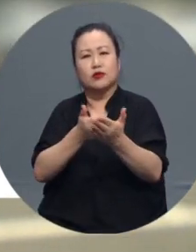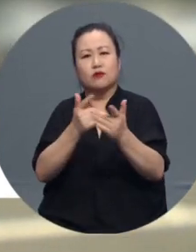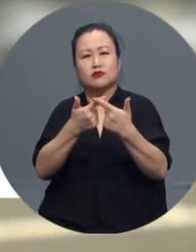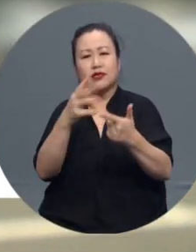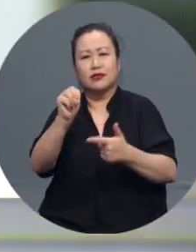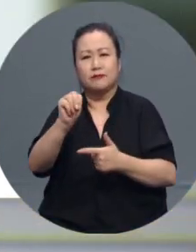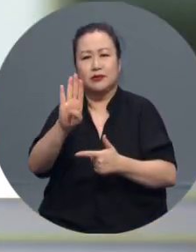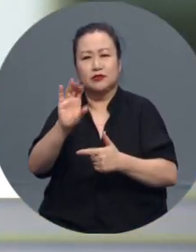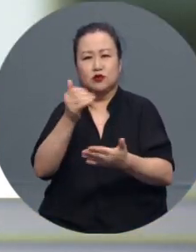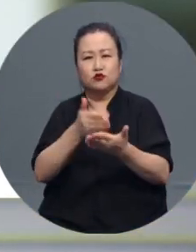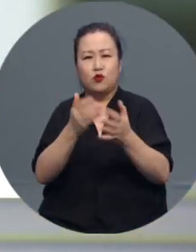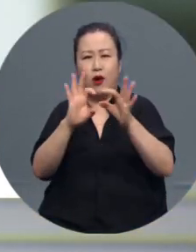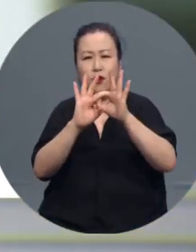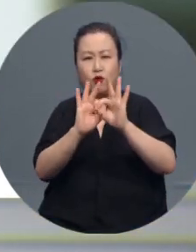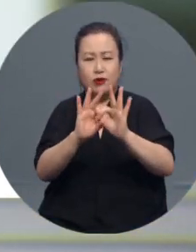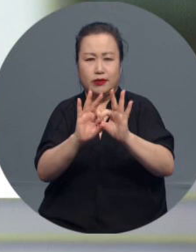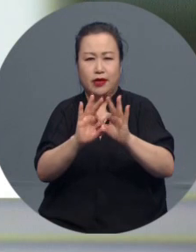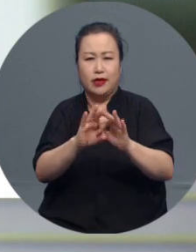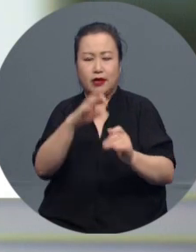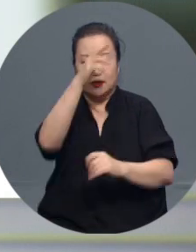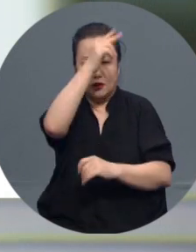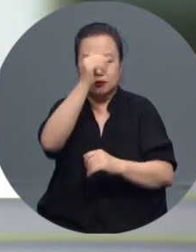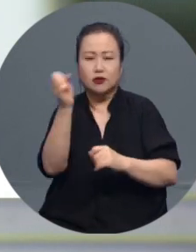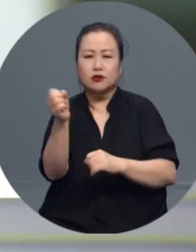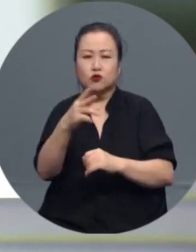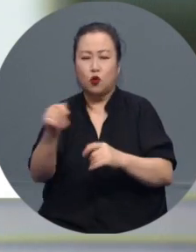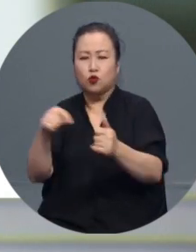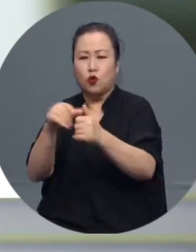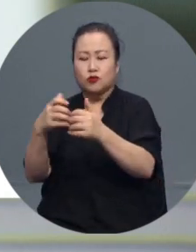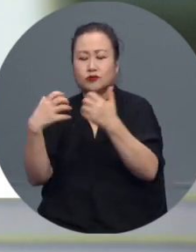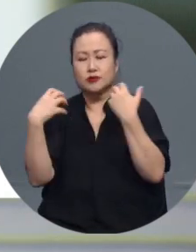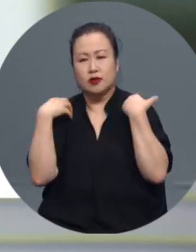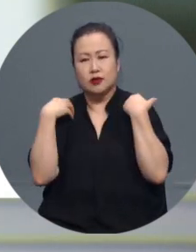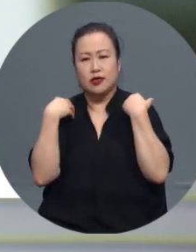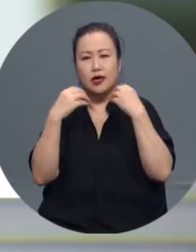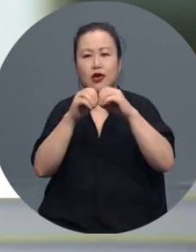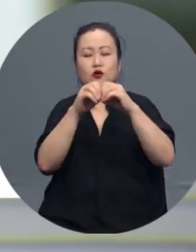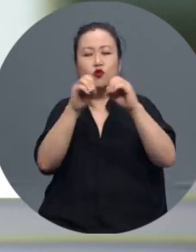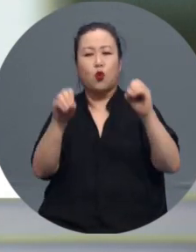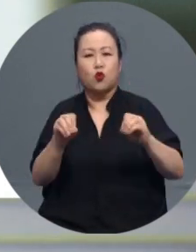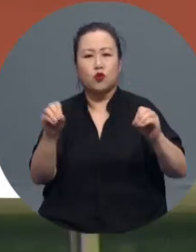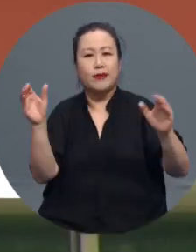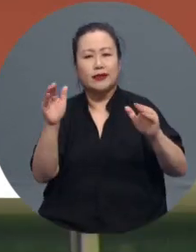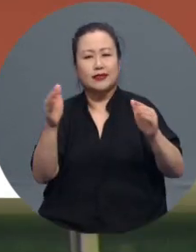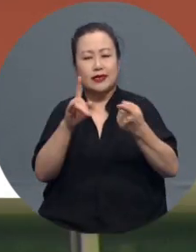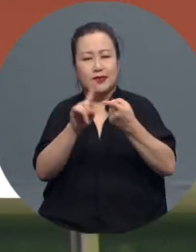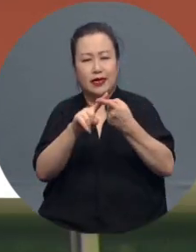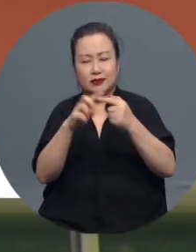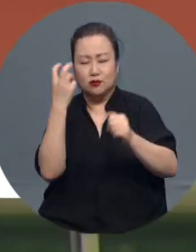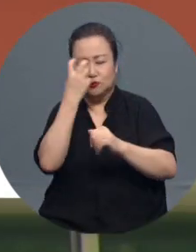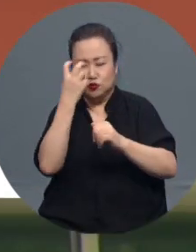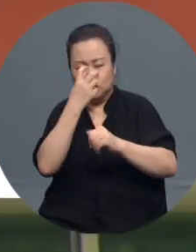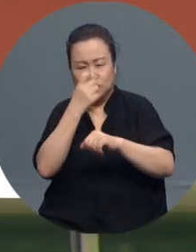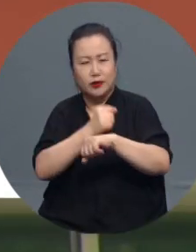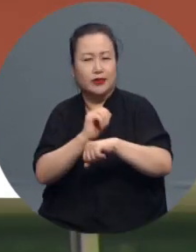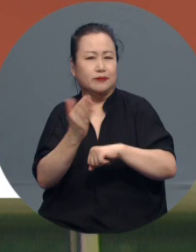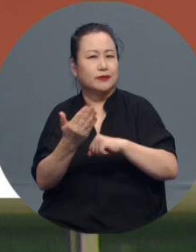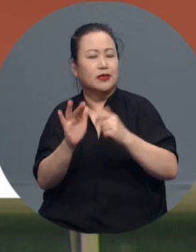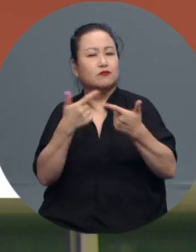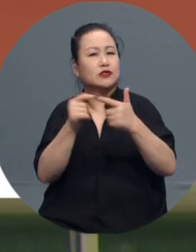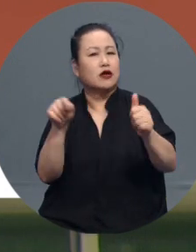부산 mbc 뉴스와 관련해 경찰과 교육청의 동급생을 상대로 전수 조사에 나섭니다